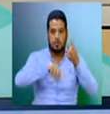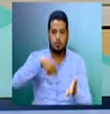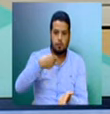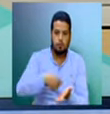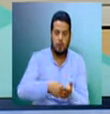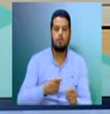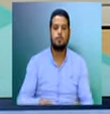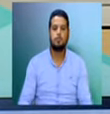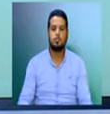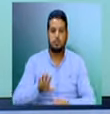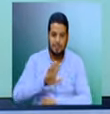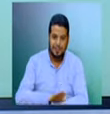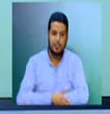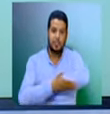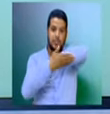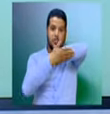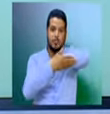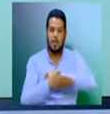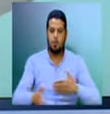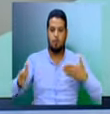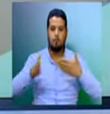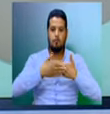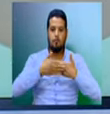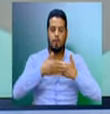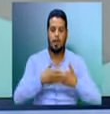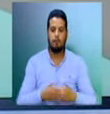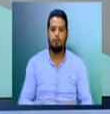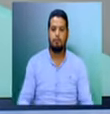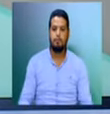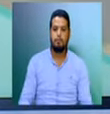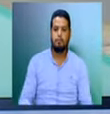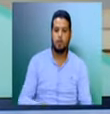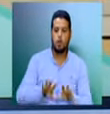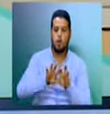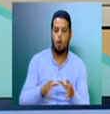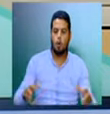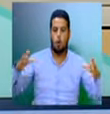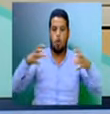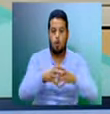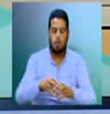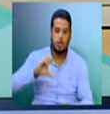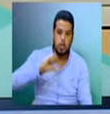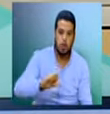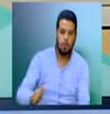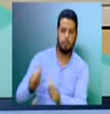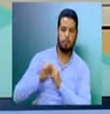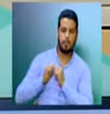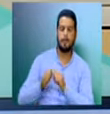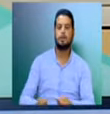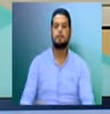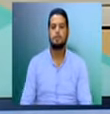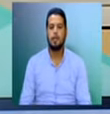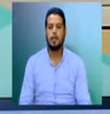تكريس التعاون والتقارب بين القطاعين العمومي والخاص، تعزيز الوظيفة البحثية للمستشفيات